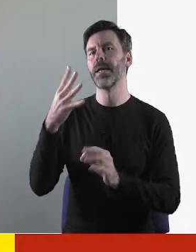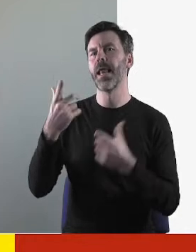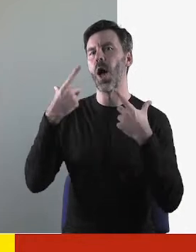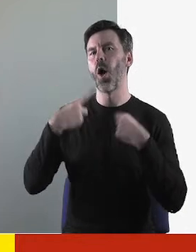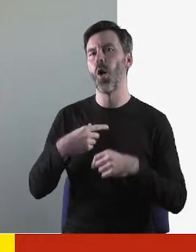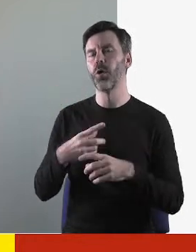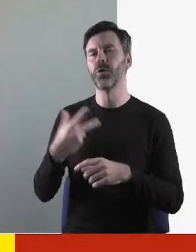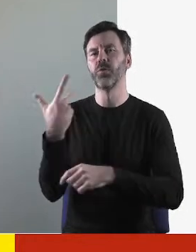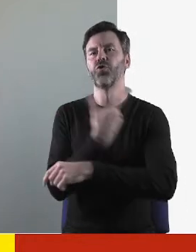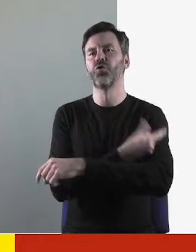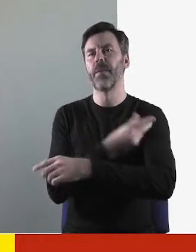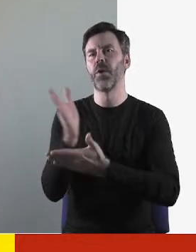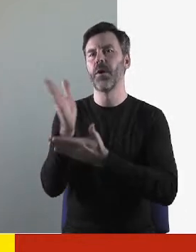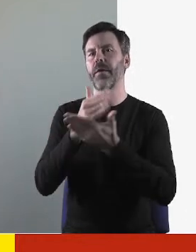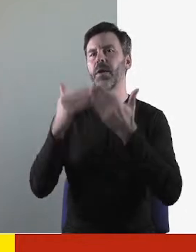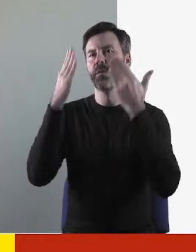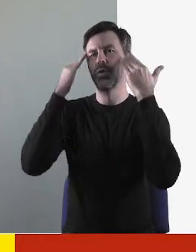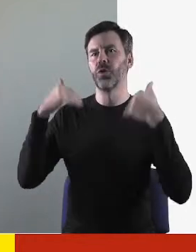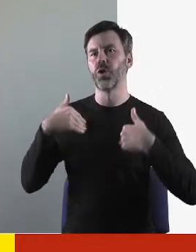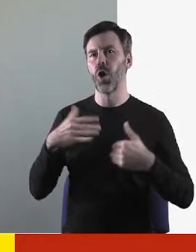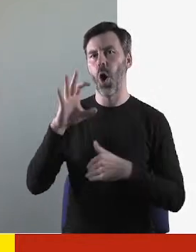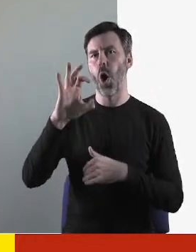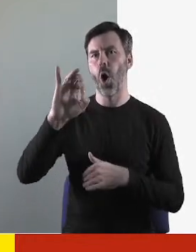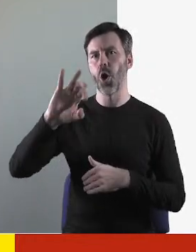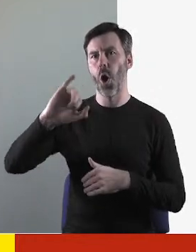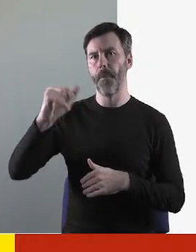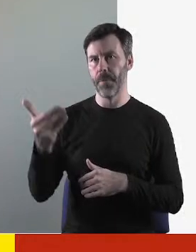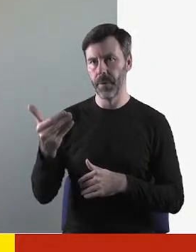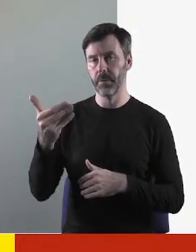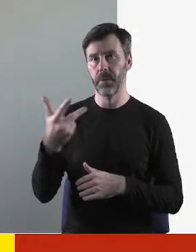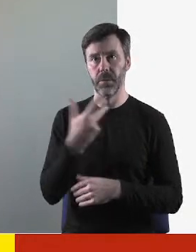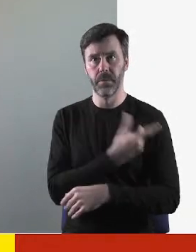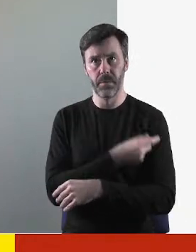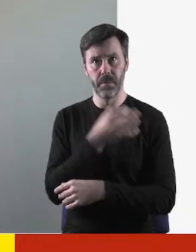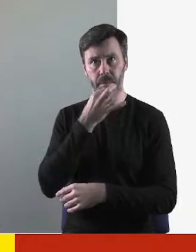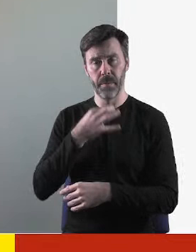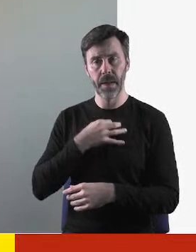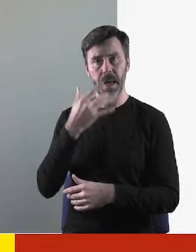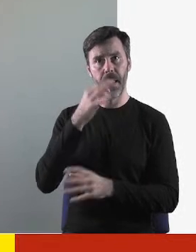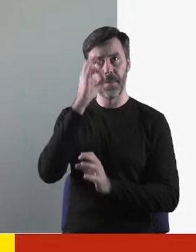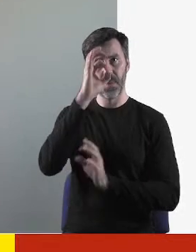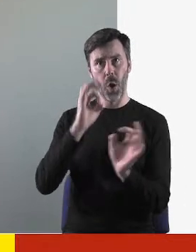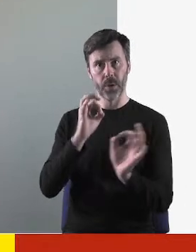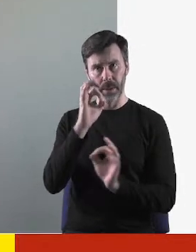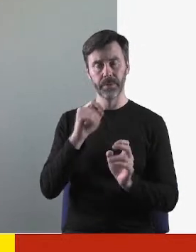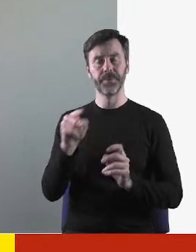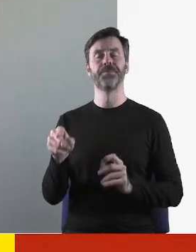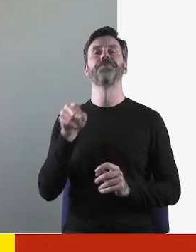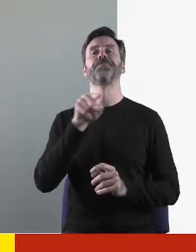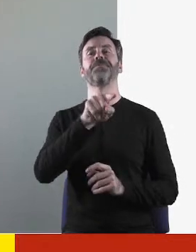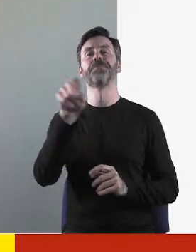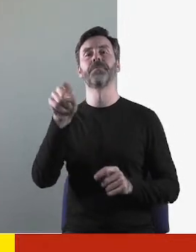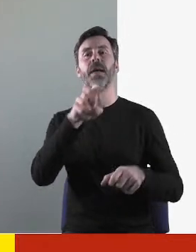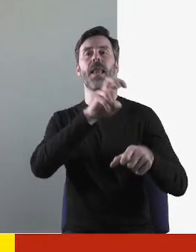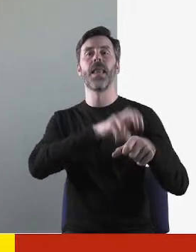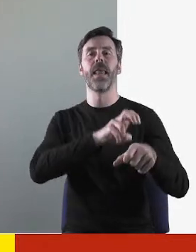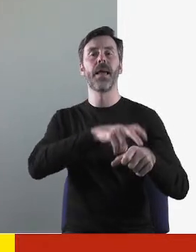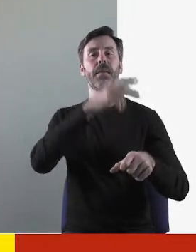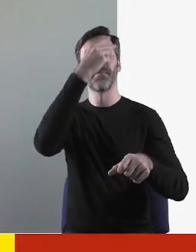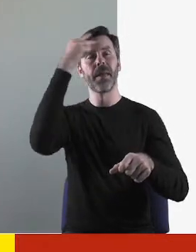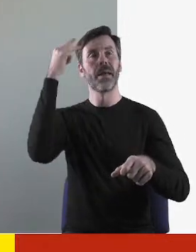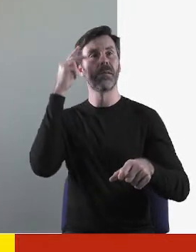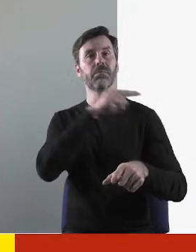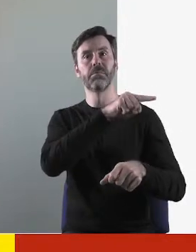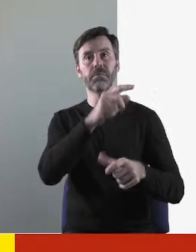intensywnej terapii, to docierają do nas sygnały, że medycy są bardzo skłonni i szczepią się